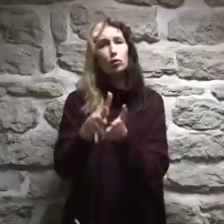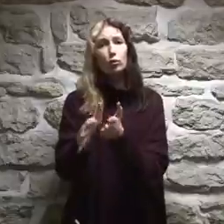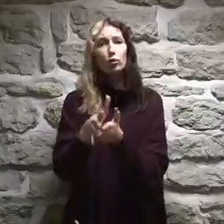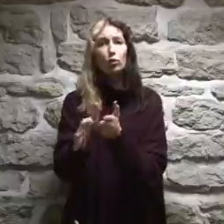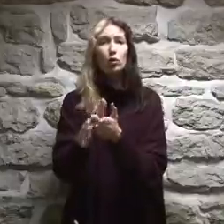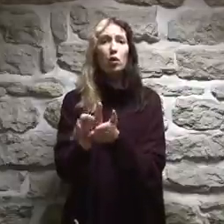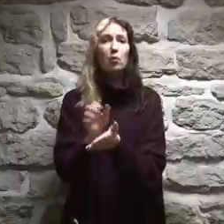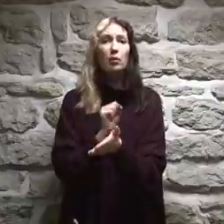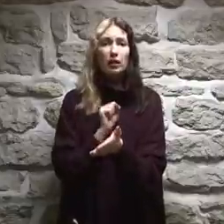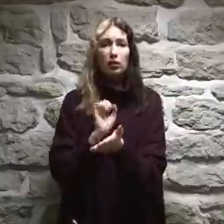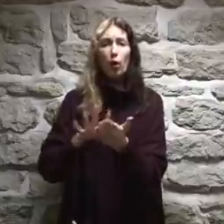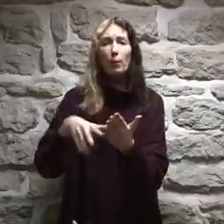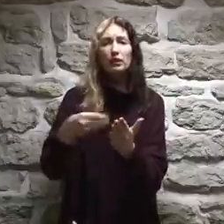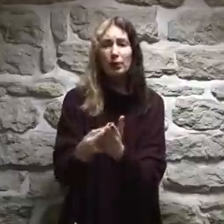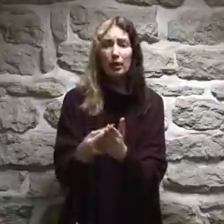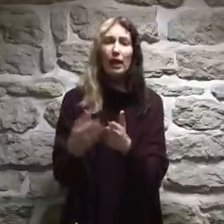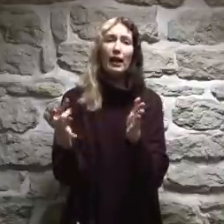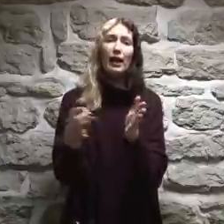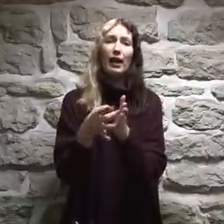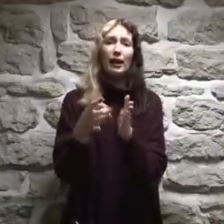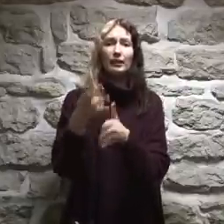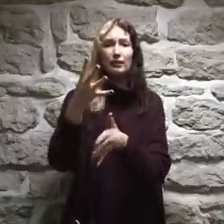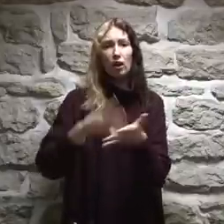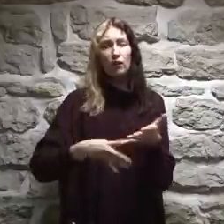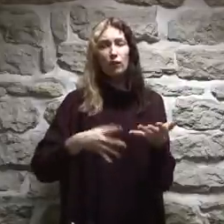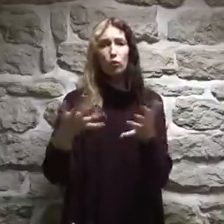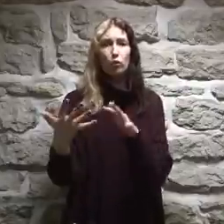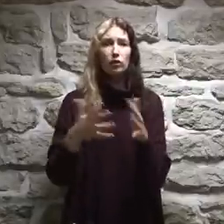arvete kompenseerimiseks, on siis kuskil